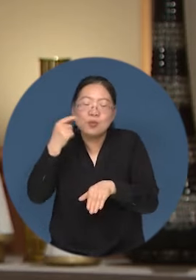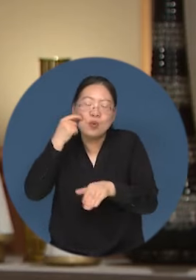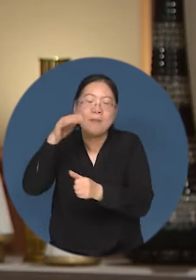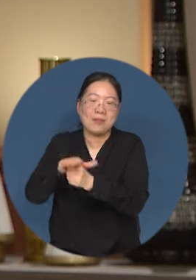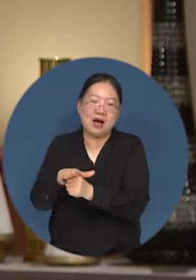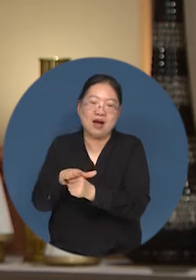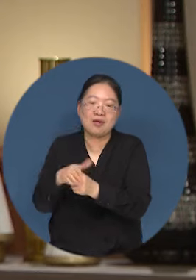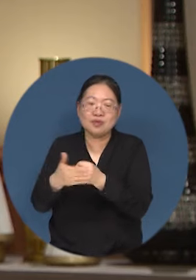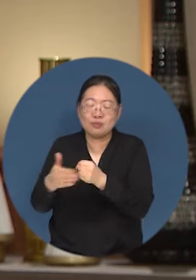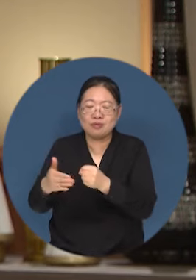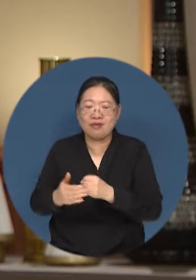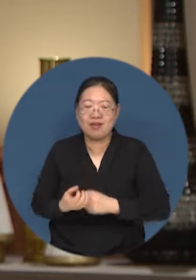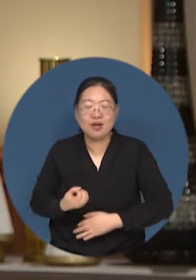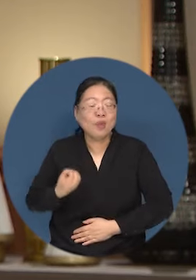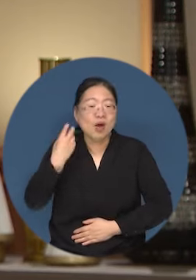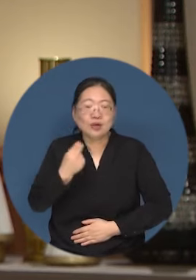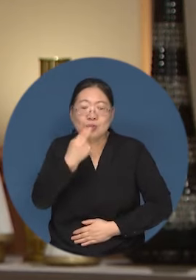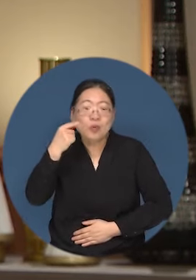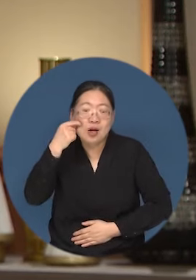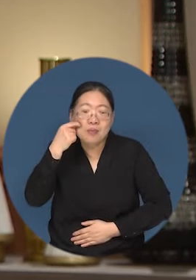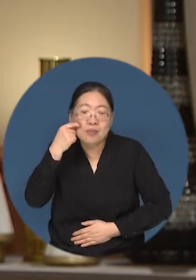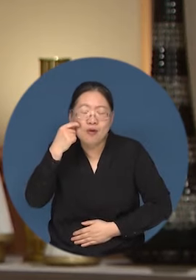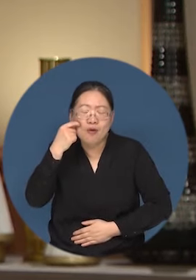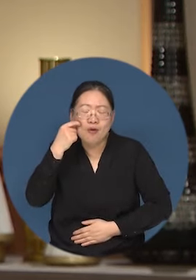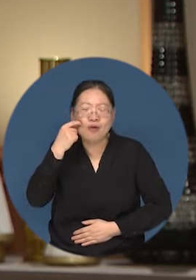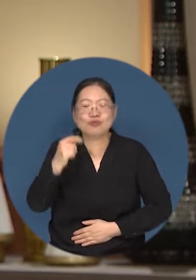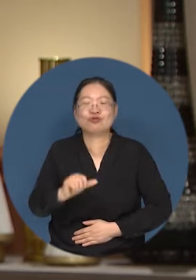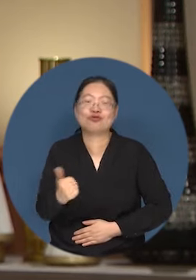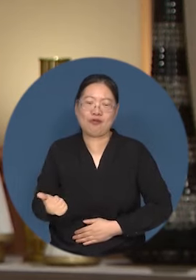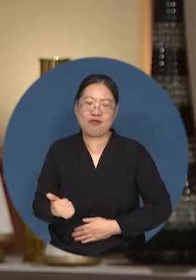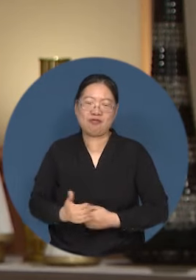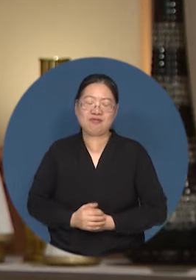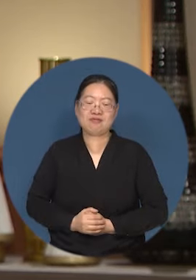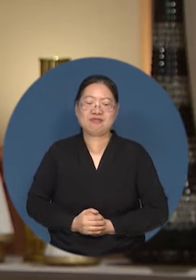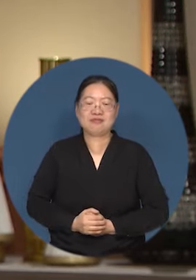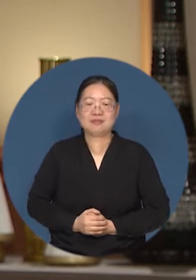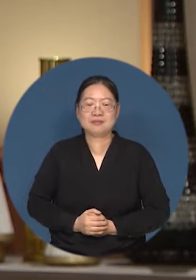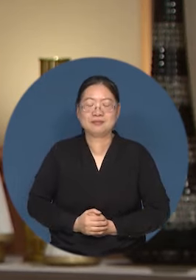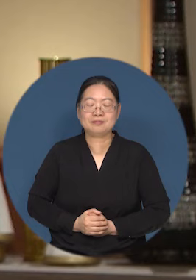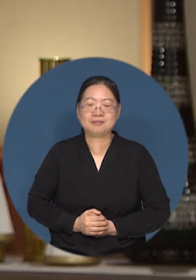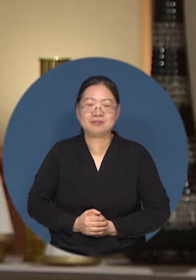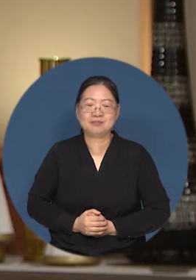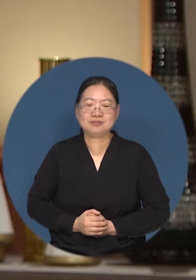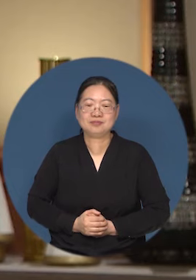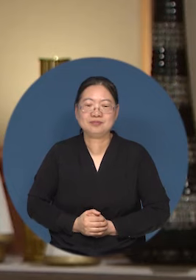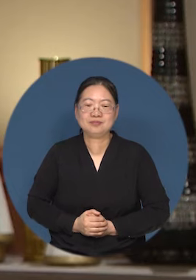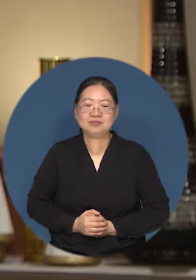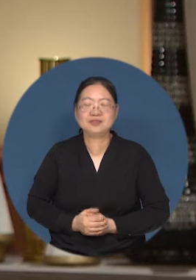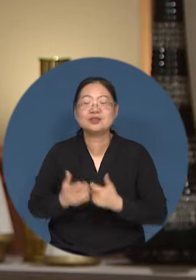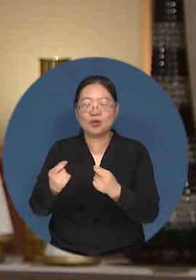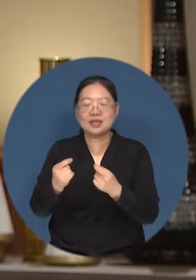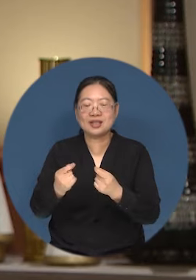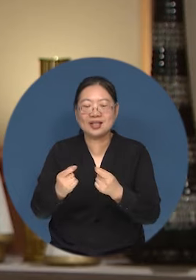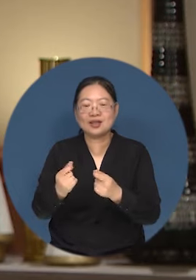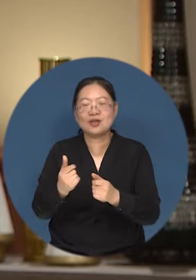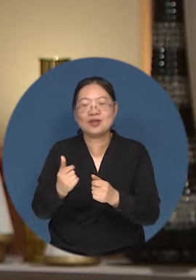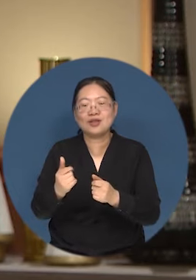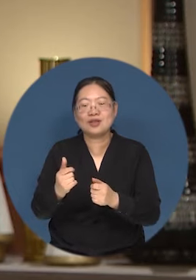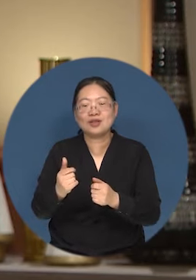못 쉬면 고래는 포유류이기 때문에 물 밖으로 나와서 숨 쉬어야 되는데 예. 그렇게 못하면 익사합니다. 예. 예. 그렇게 죽인